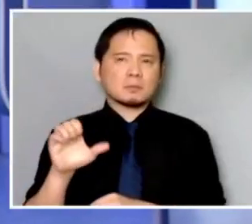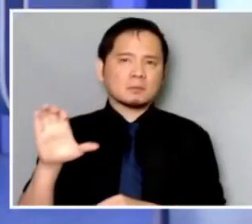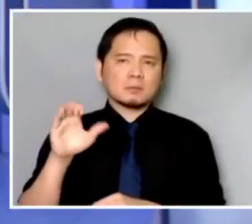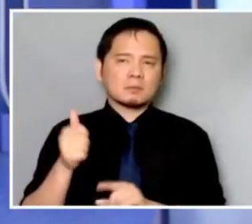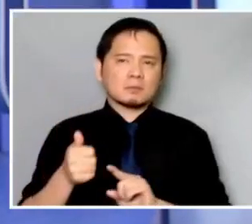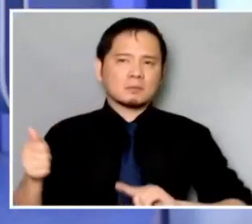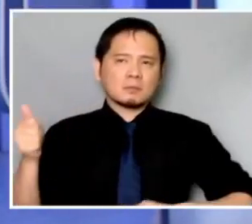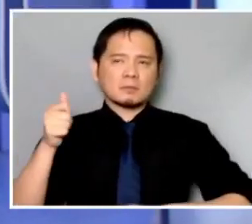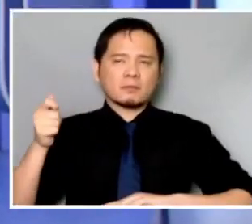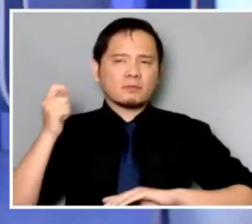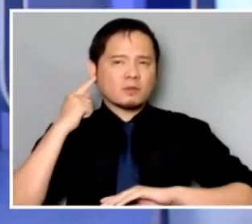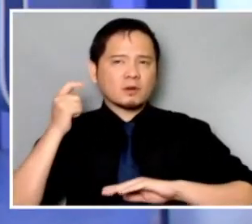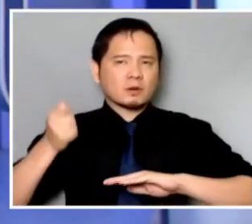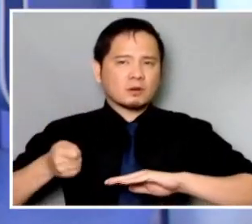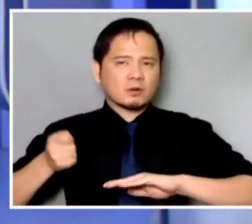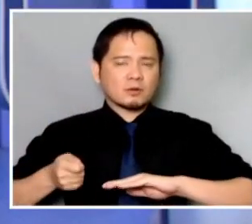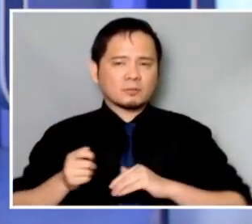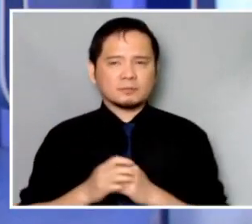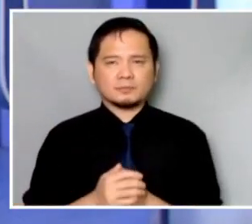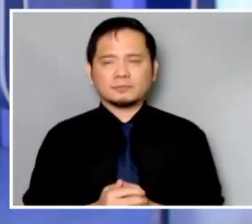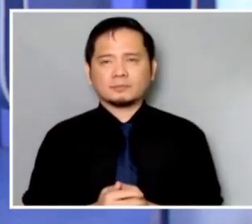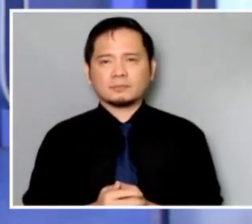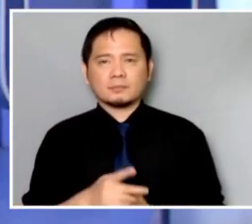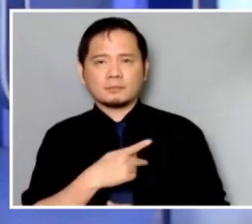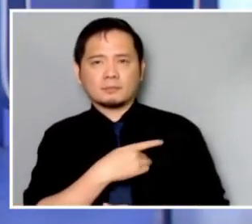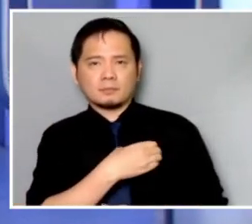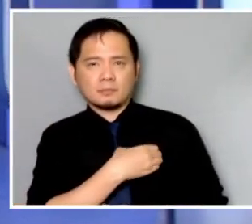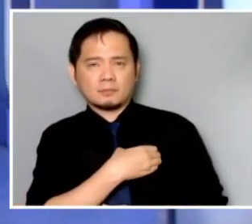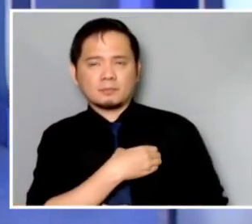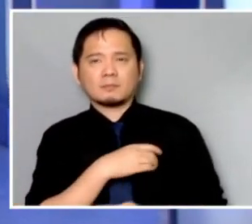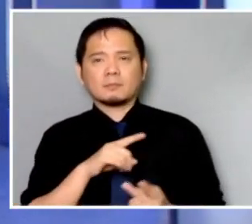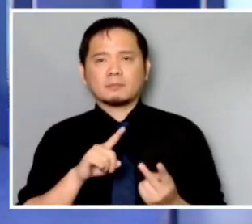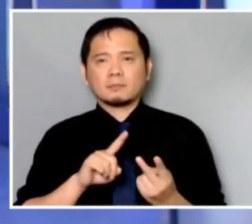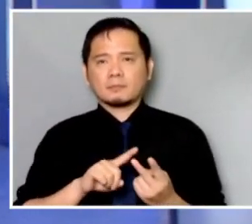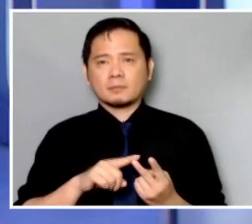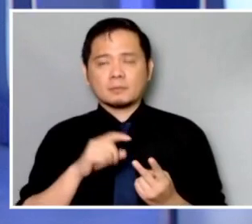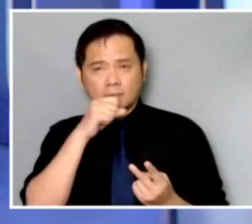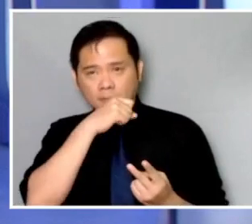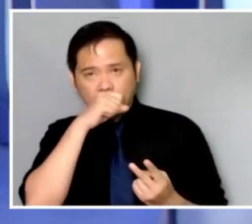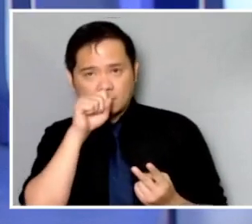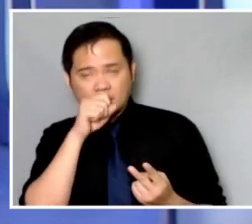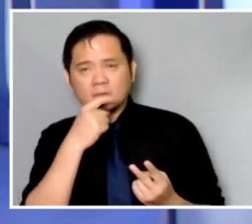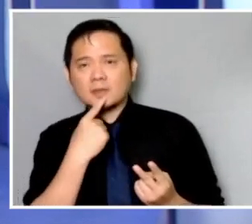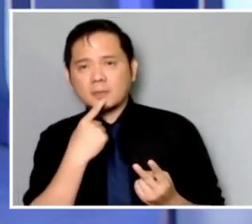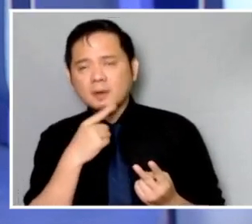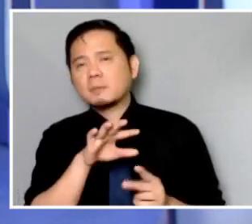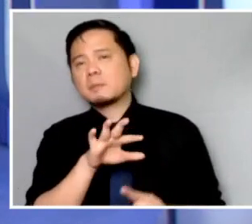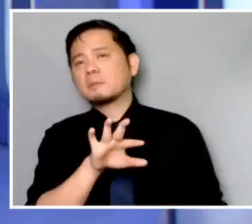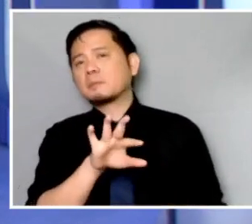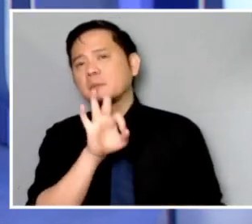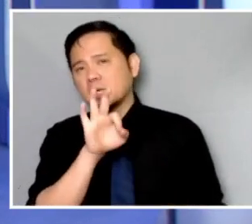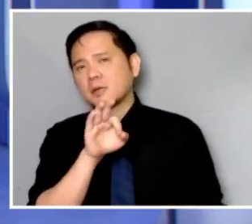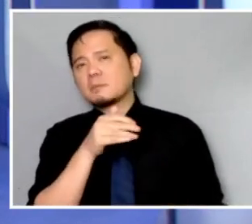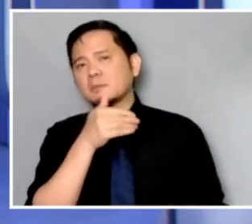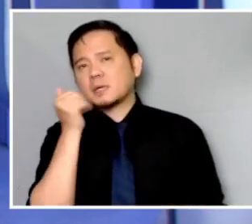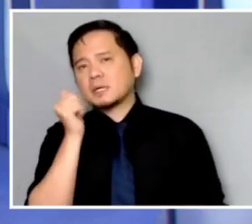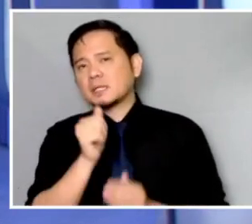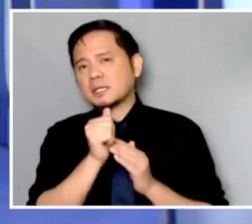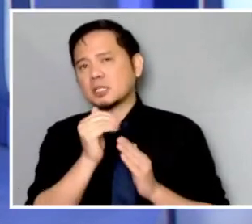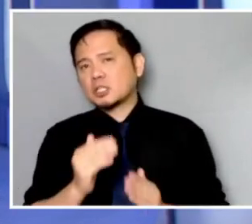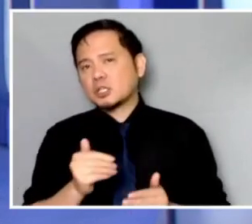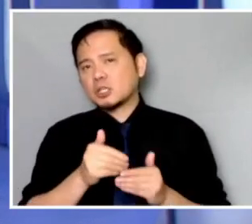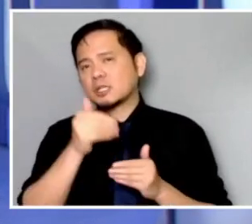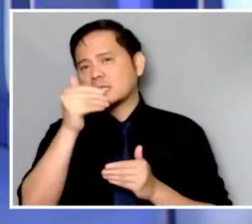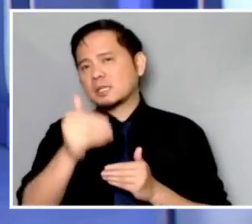Kinimok po ng Tambalang, Panfilo, Lacson at Tito Soto ang mga botante na piliing mabuti ang mga susunod na lider sa darating na